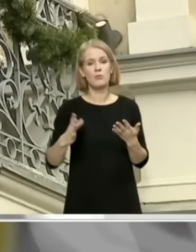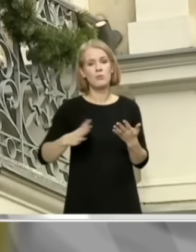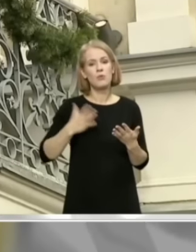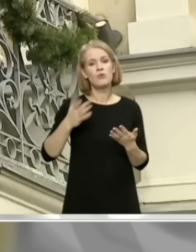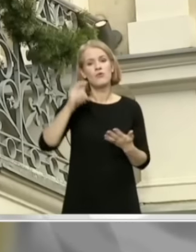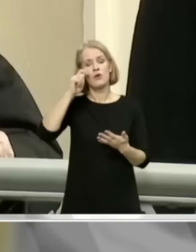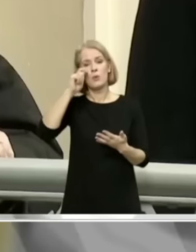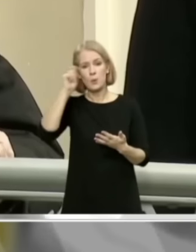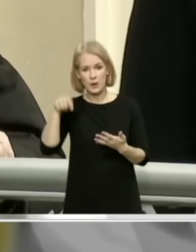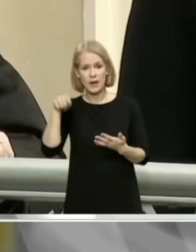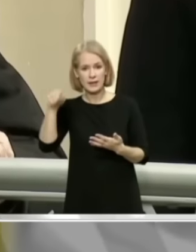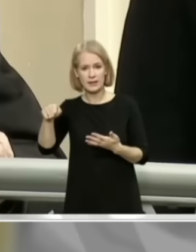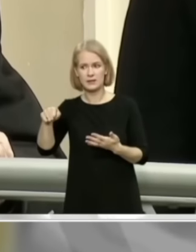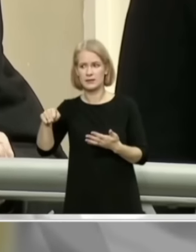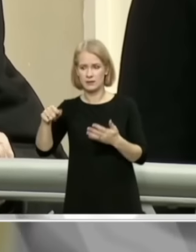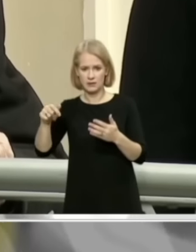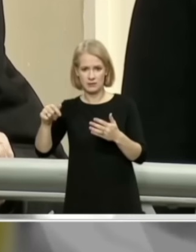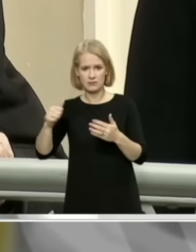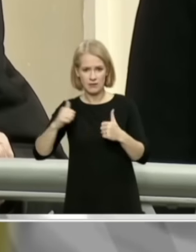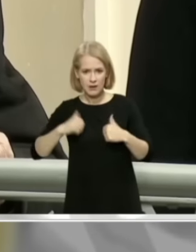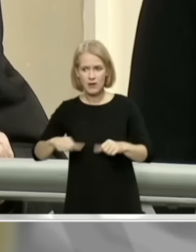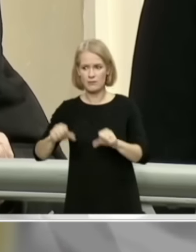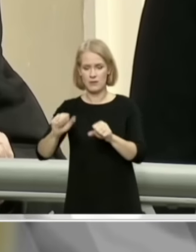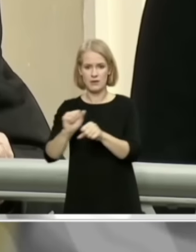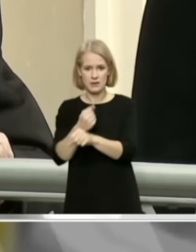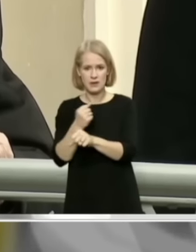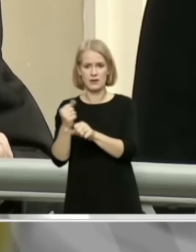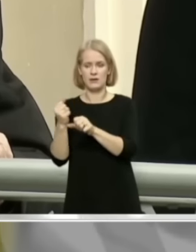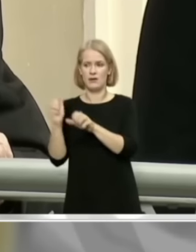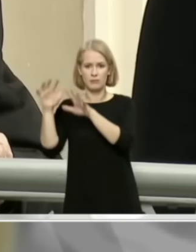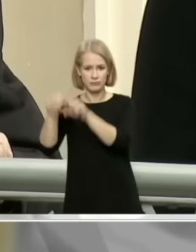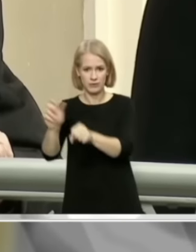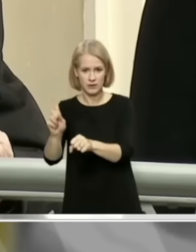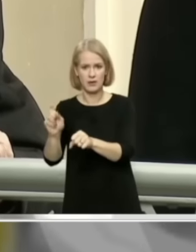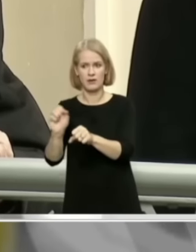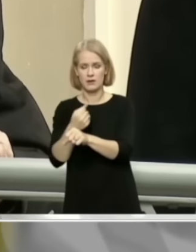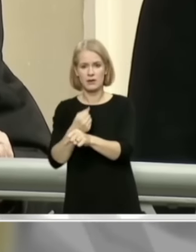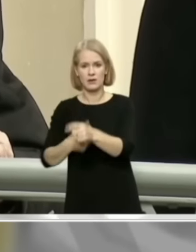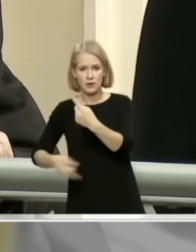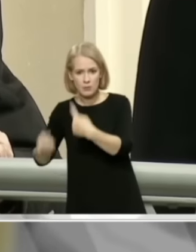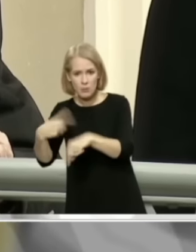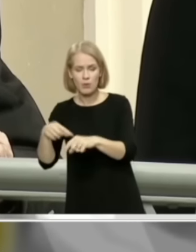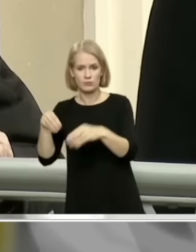Ukrainos. Šalin kolonializmą.